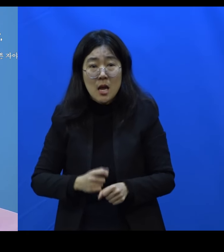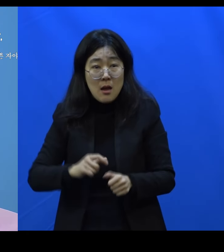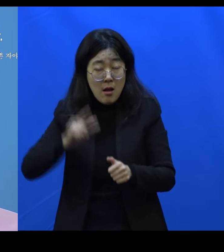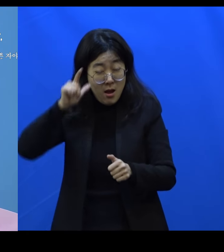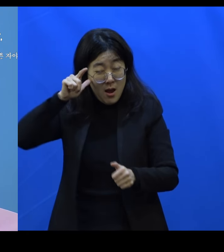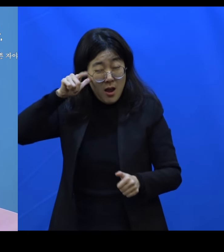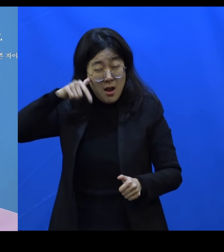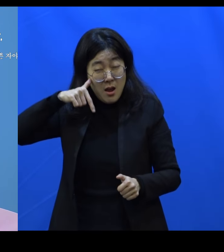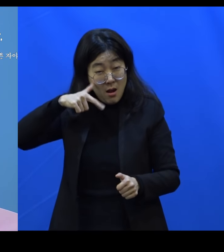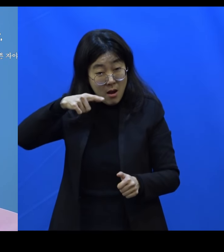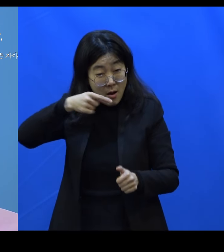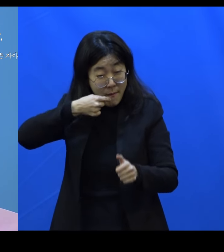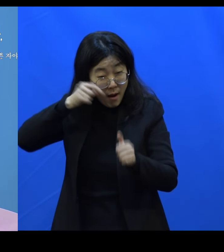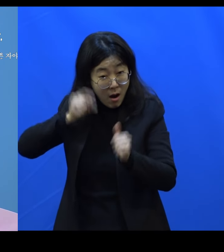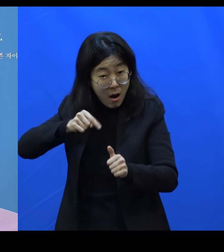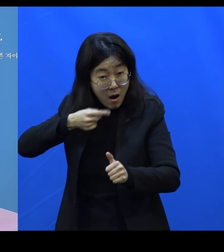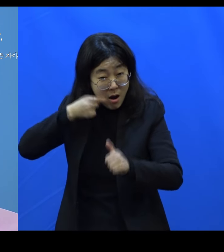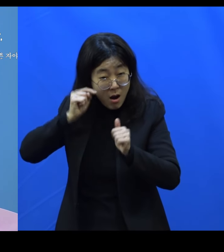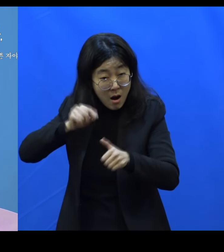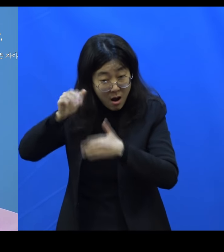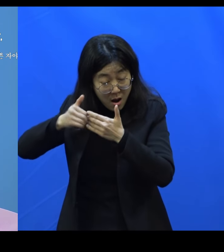않으세요.